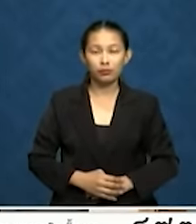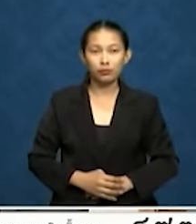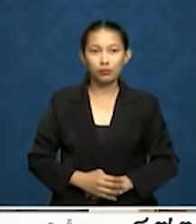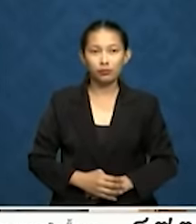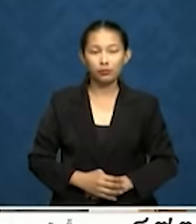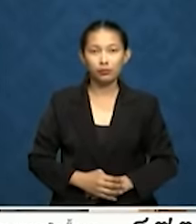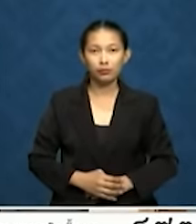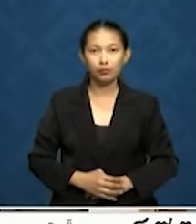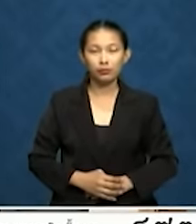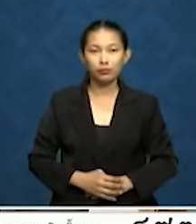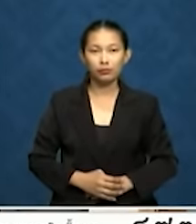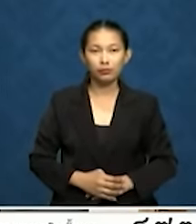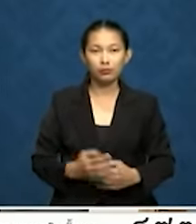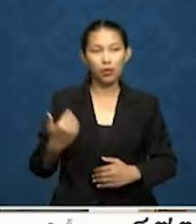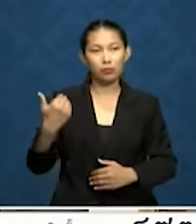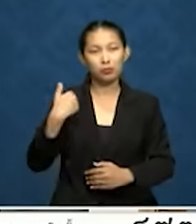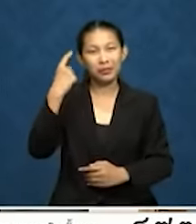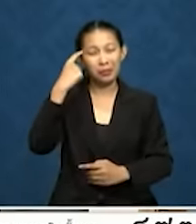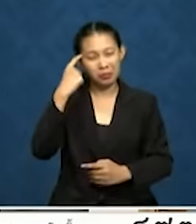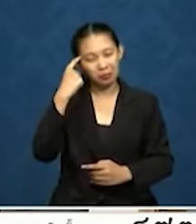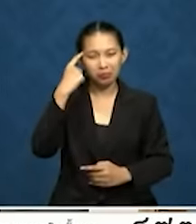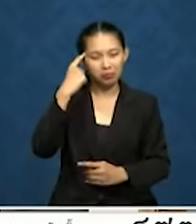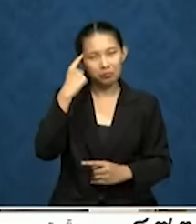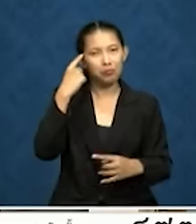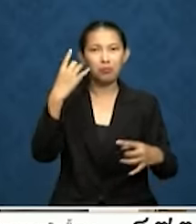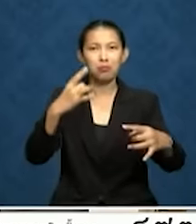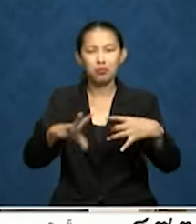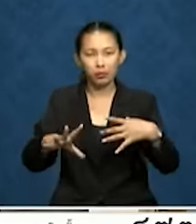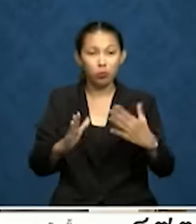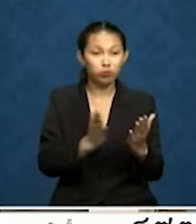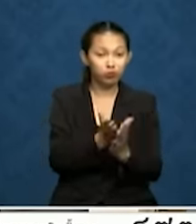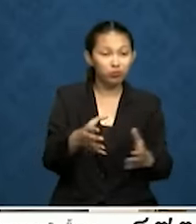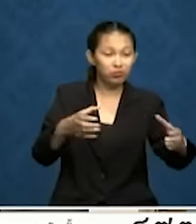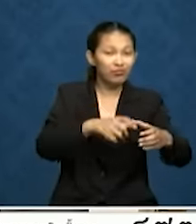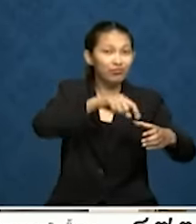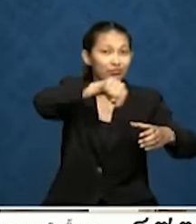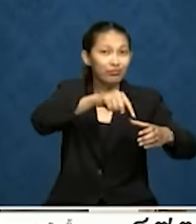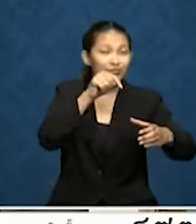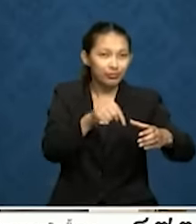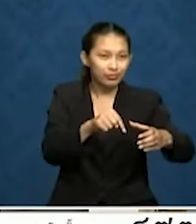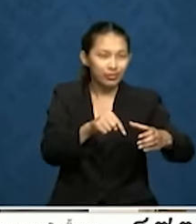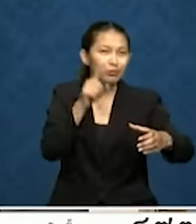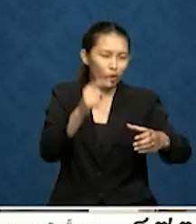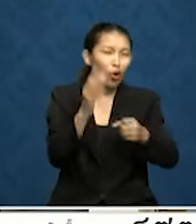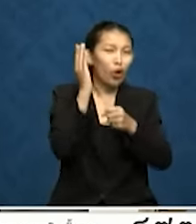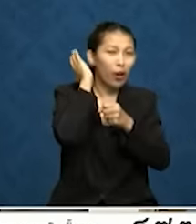ก็เนื่องจากมีความเห็นเป็นสองฝ่ายครับฝ่ายหนึ่งว่าควรจะอภิปรายเล็ก